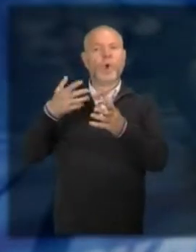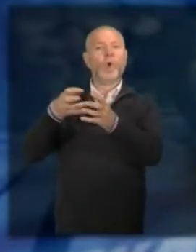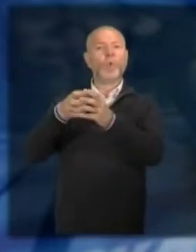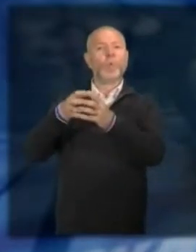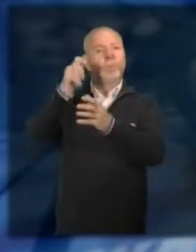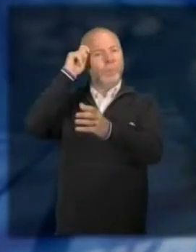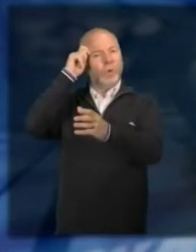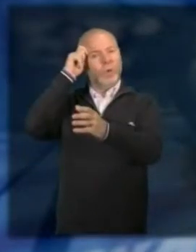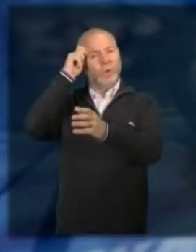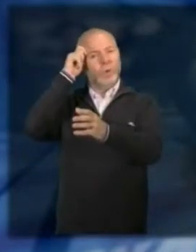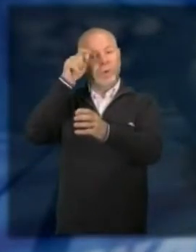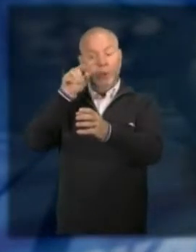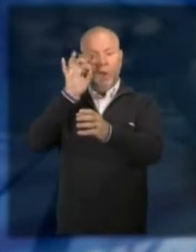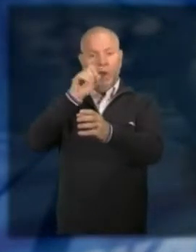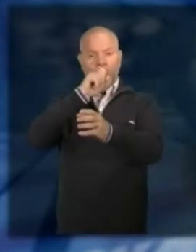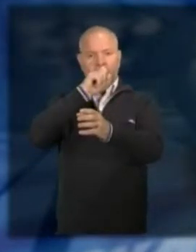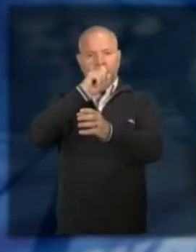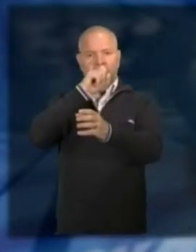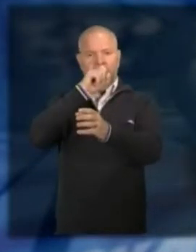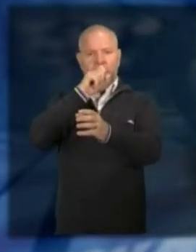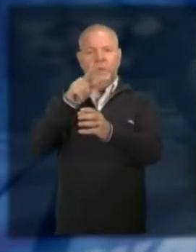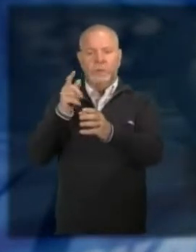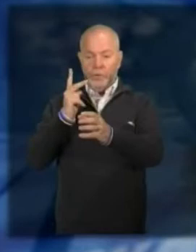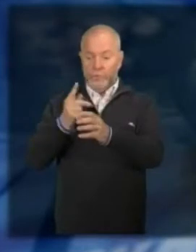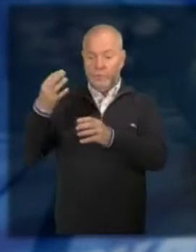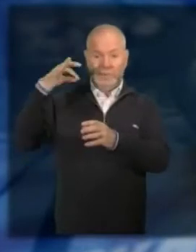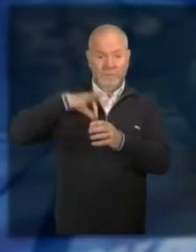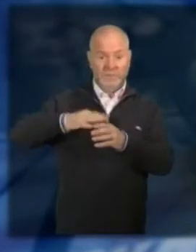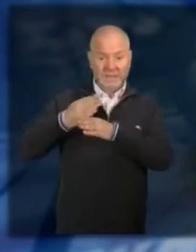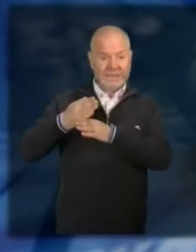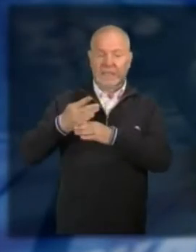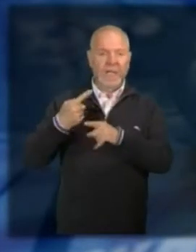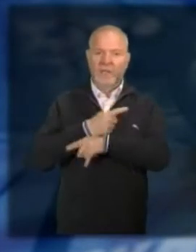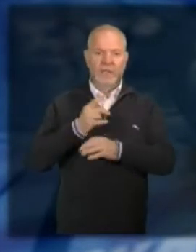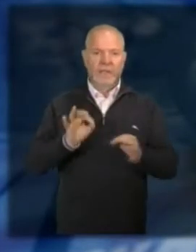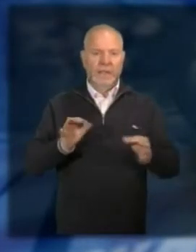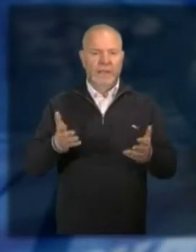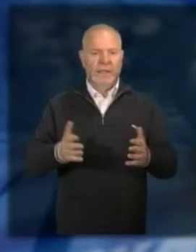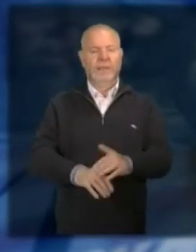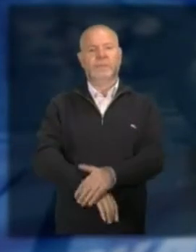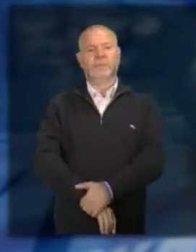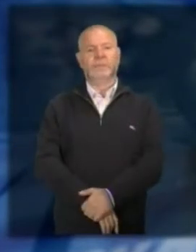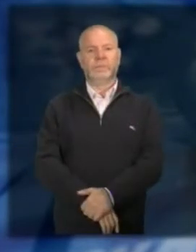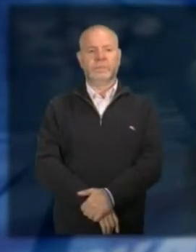e quella sera dell'omicidio dovevano spartirsi il compenso, ma qualcosa non ha funzionato.